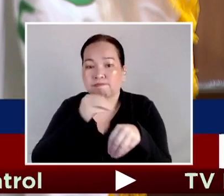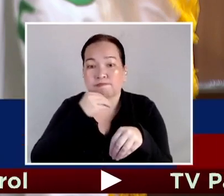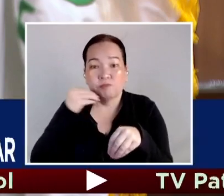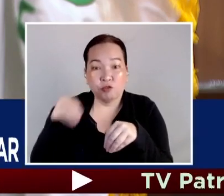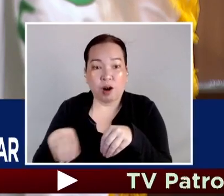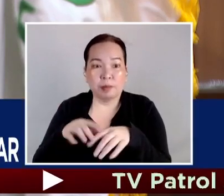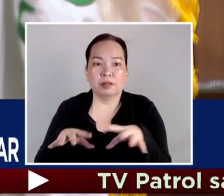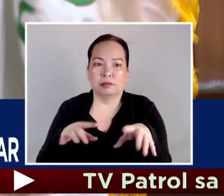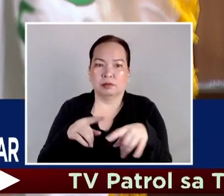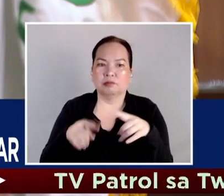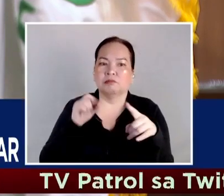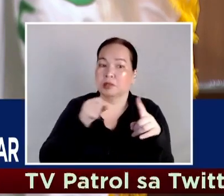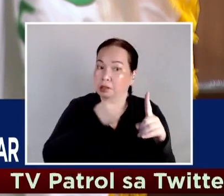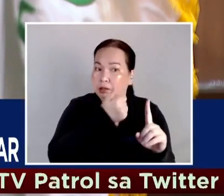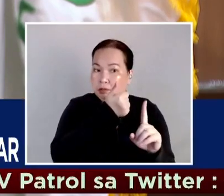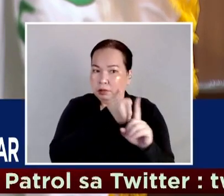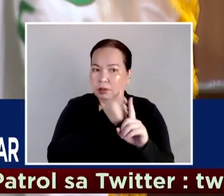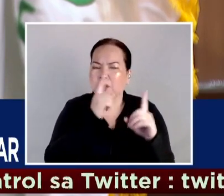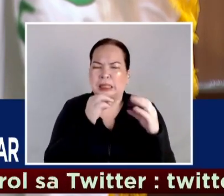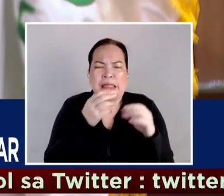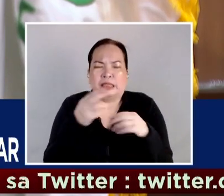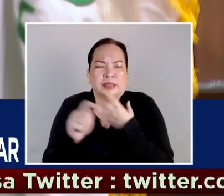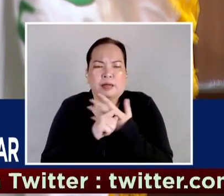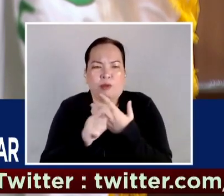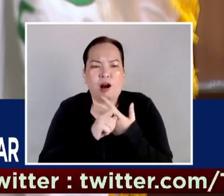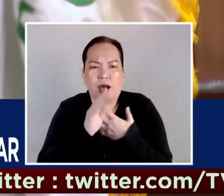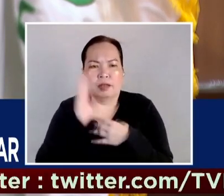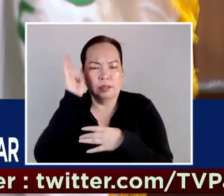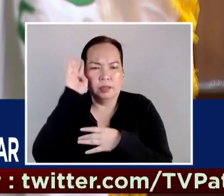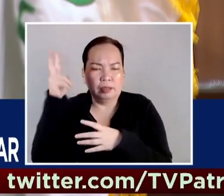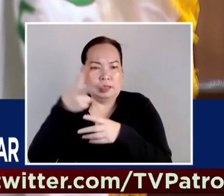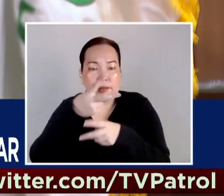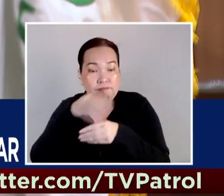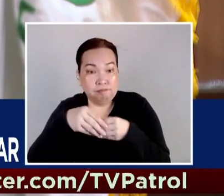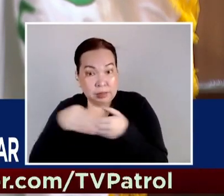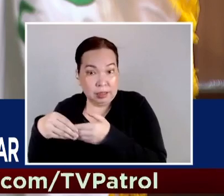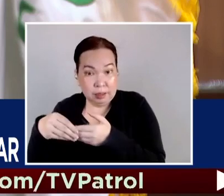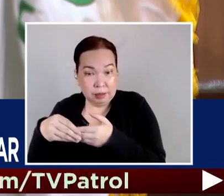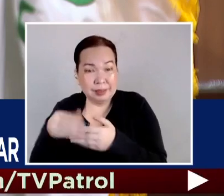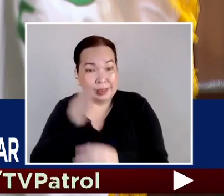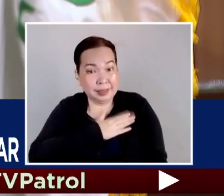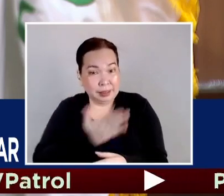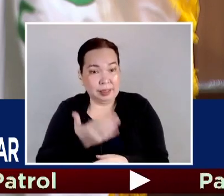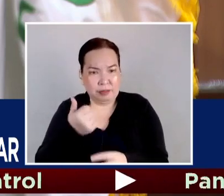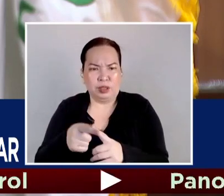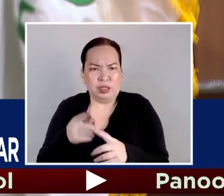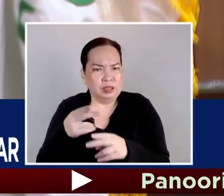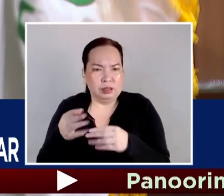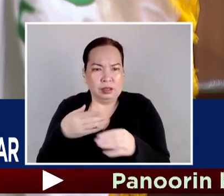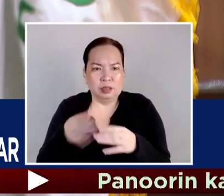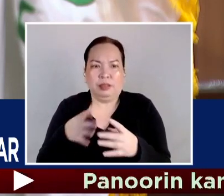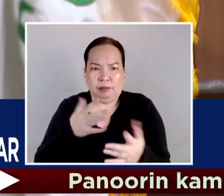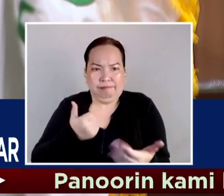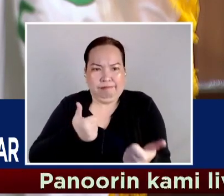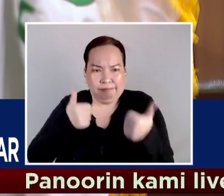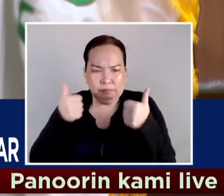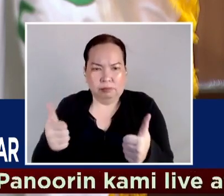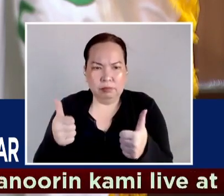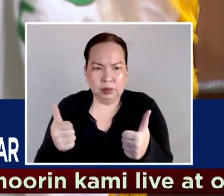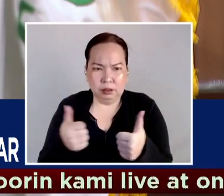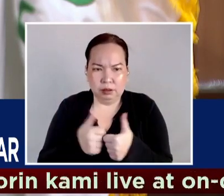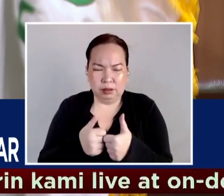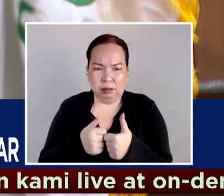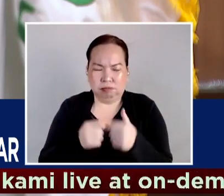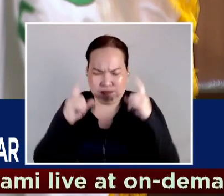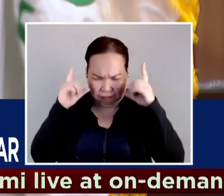meanwhile, even for a short period, is a very strategic